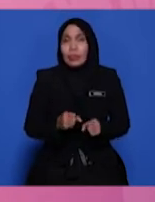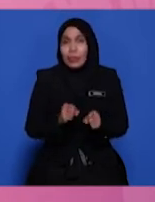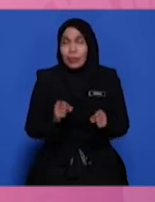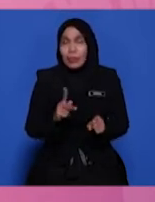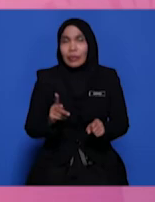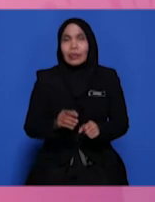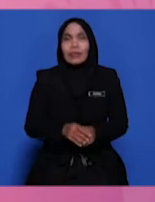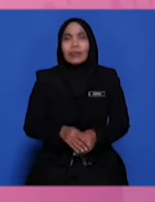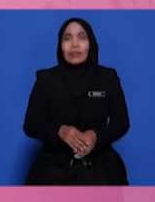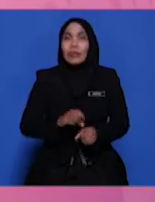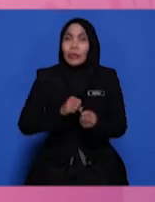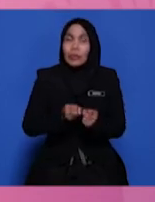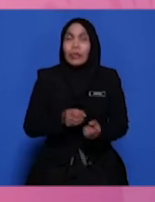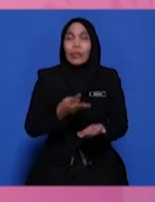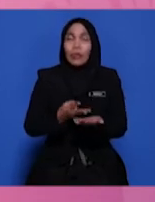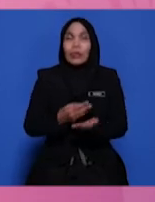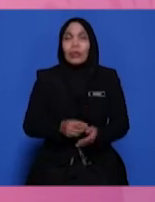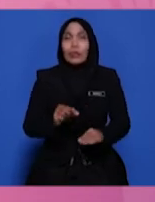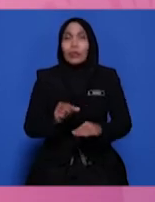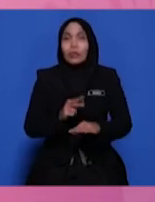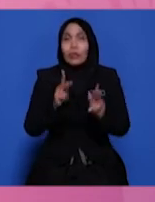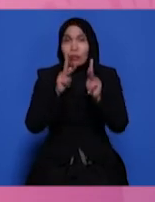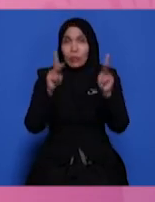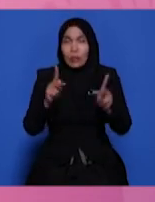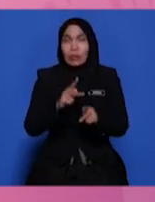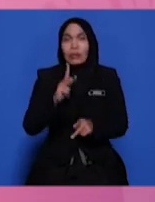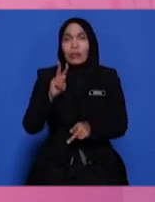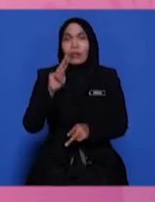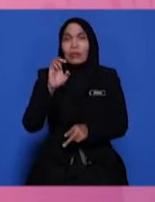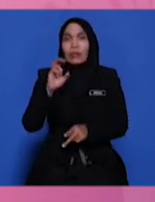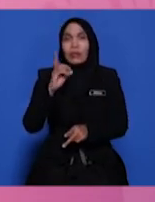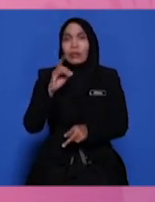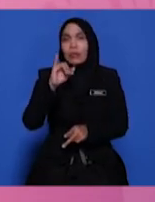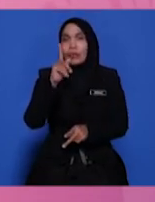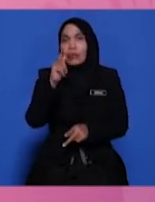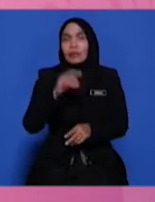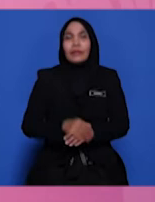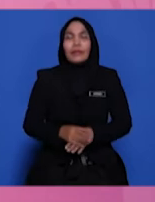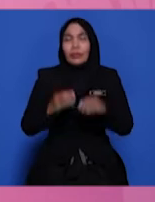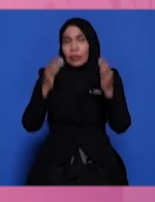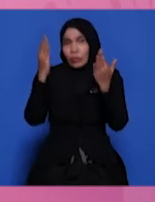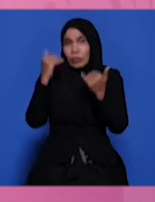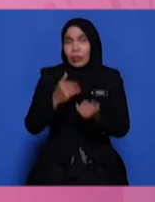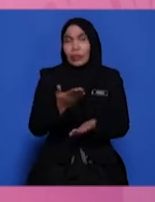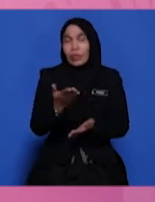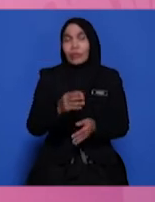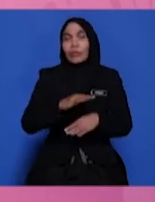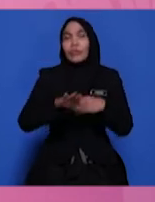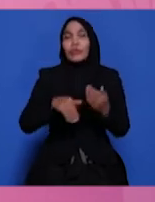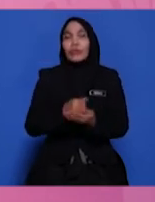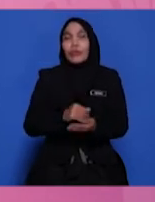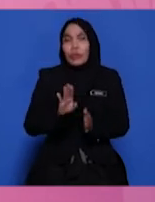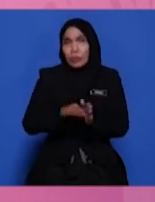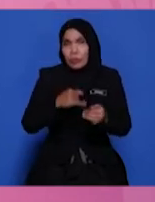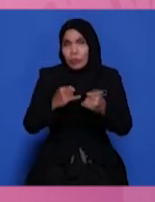Baiklah murid-murid, kita sudah sampai di penghujung pembelajaran kita. Cikgu harap kamu semua berjaya